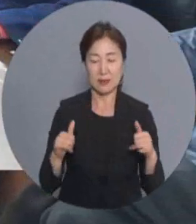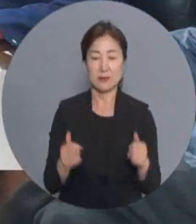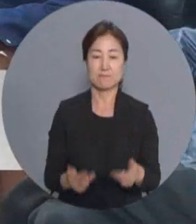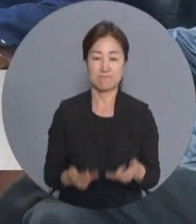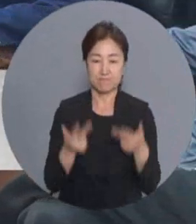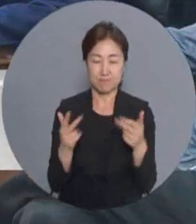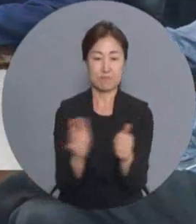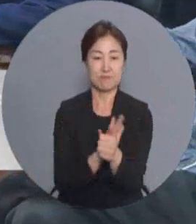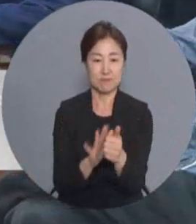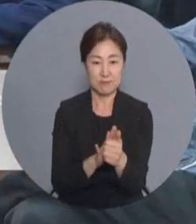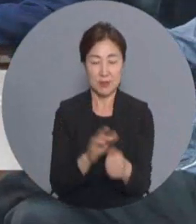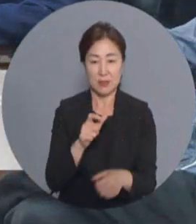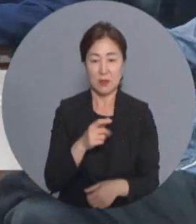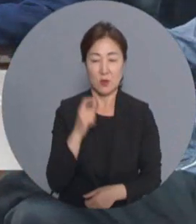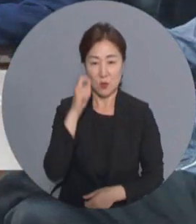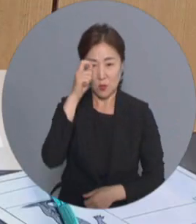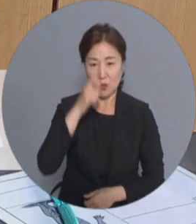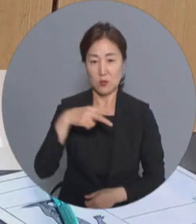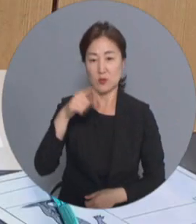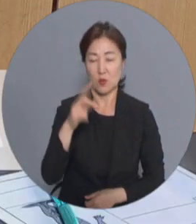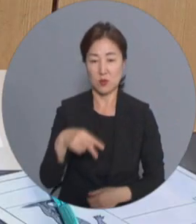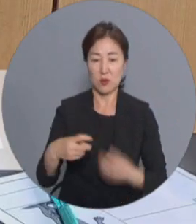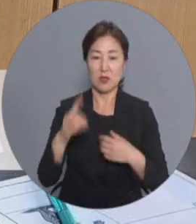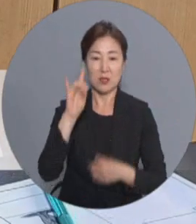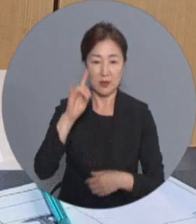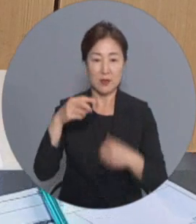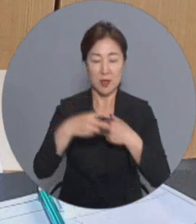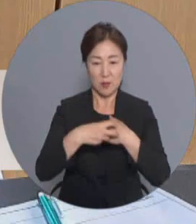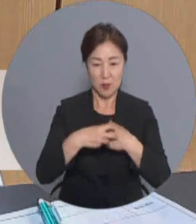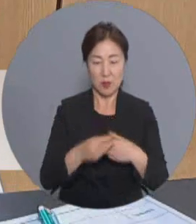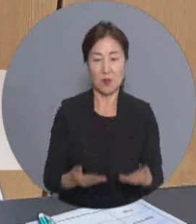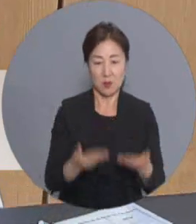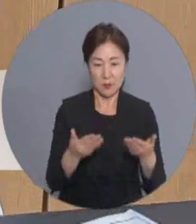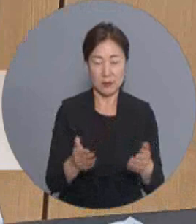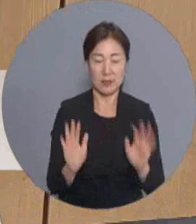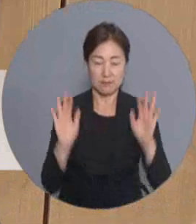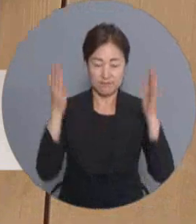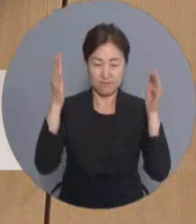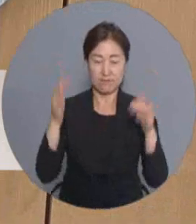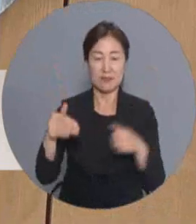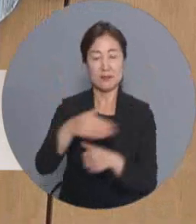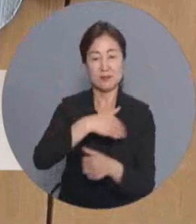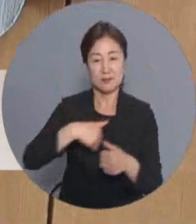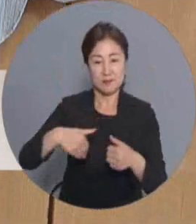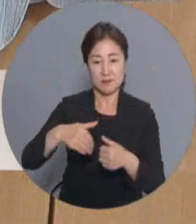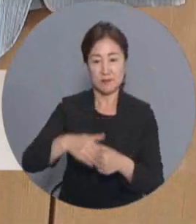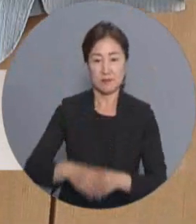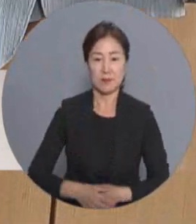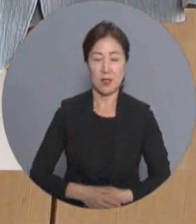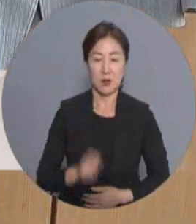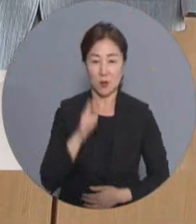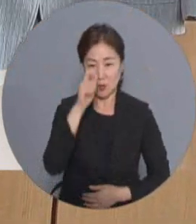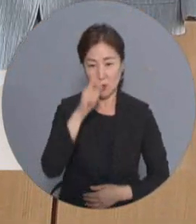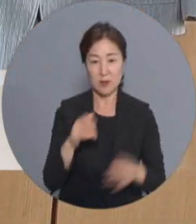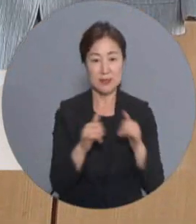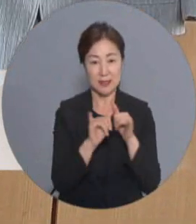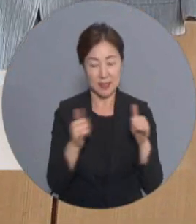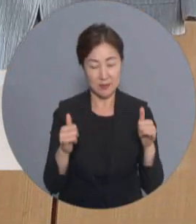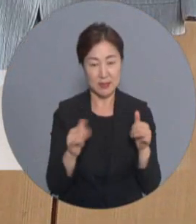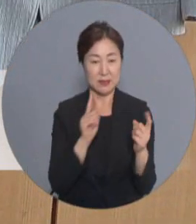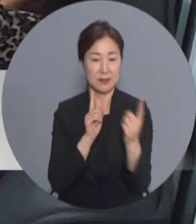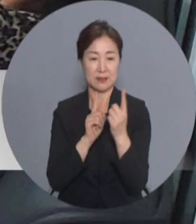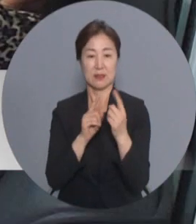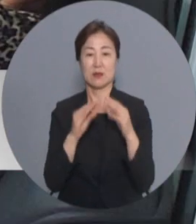고흥 녹동 현대병원 봉사단이 마을 주민들에게 큰 호흥을 얻고 있습니다 이들은 고흥 주민들을 대상으로 매주